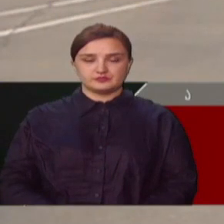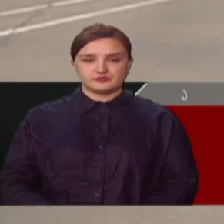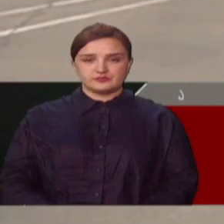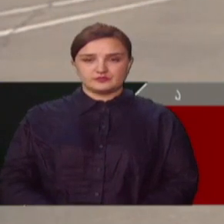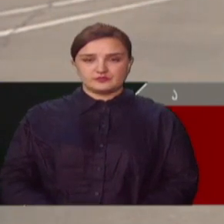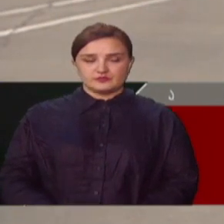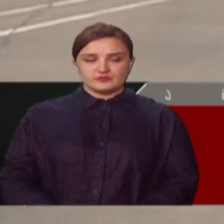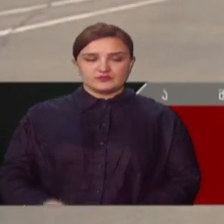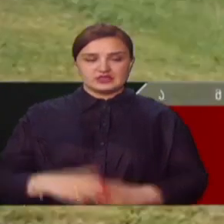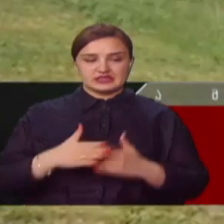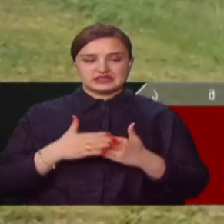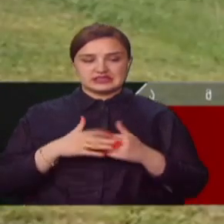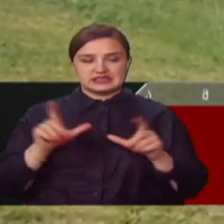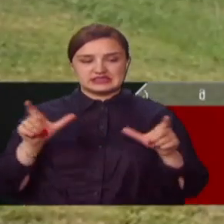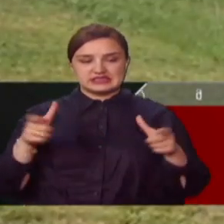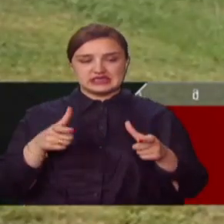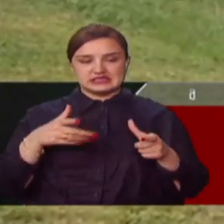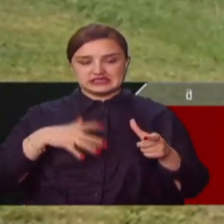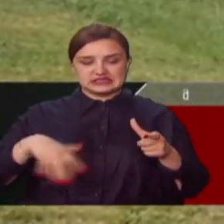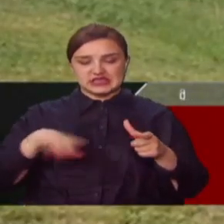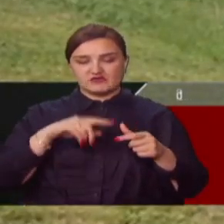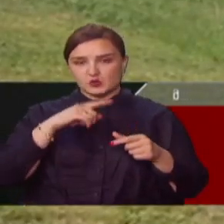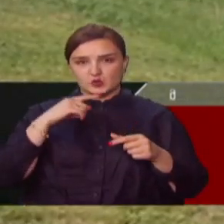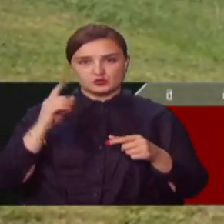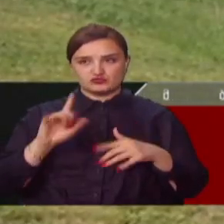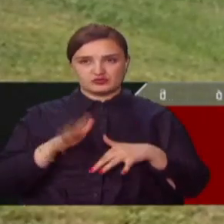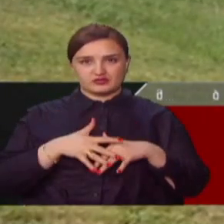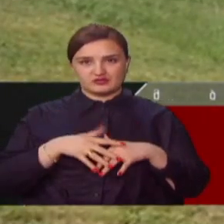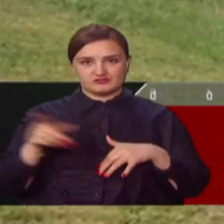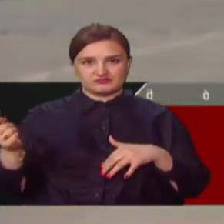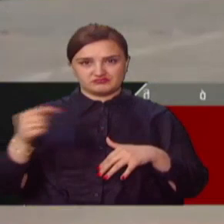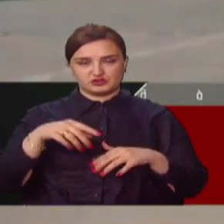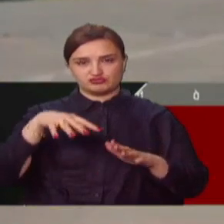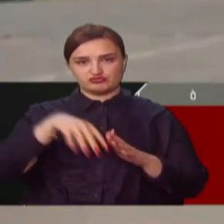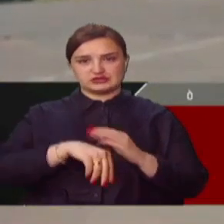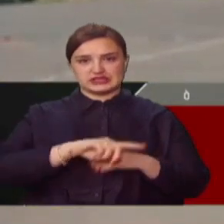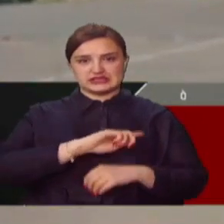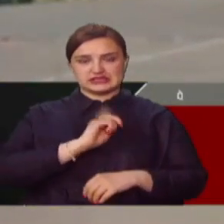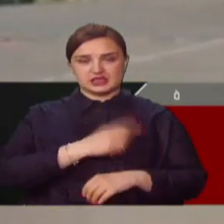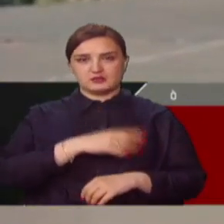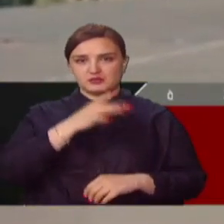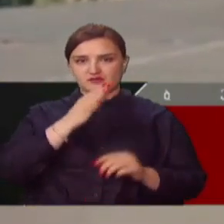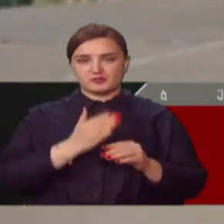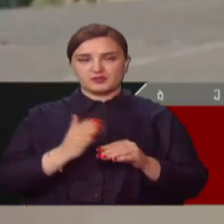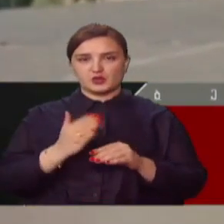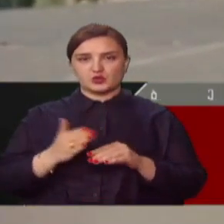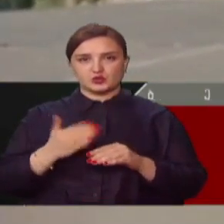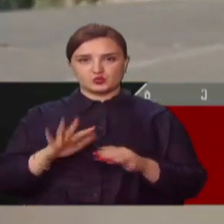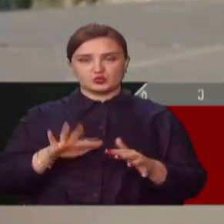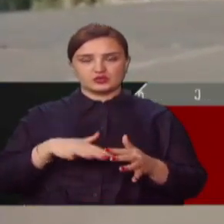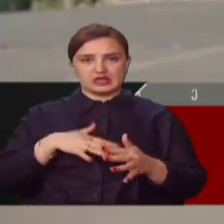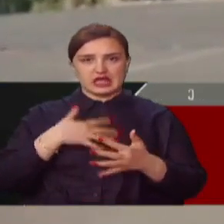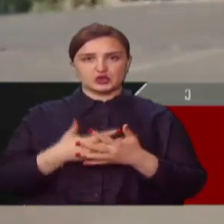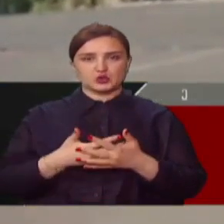სანქცირებული პროდუქციის საქართველოდან რუსეთში შესაძლო გატანის საკითხზე ქვეყნის გარე და შიდა ძალების მხრიდან პერიოდულად გააქტიურებულ